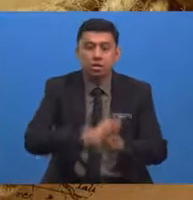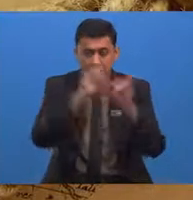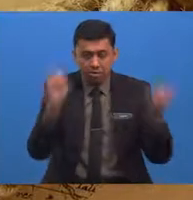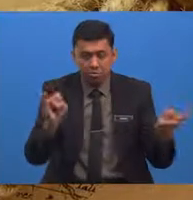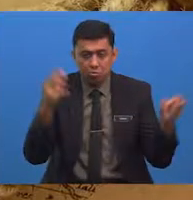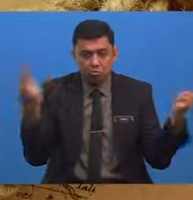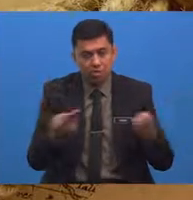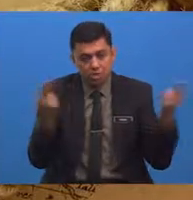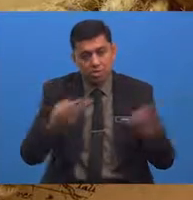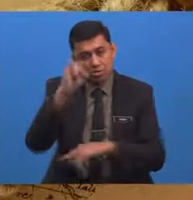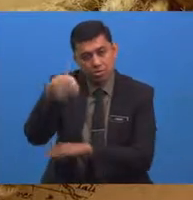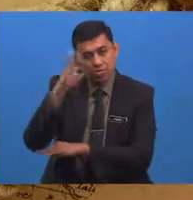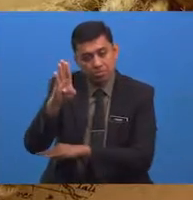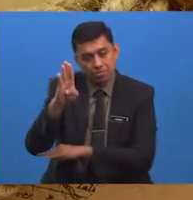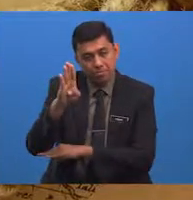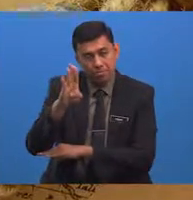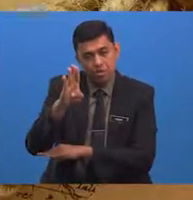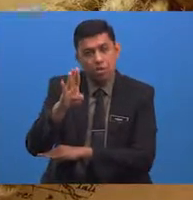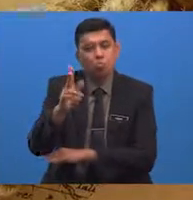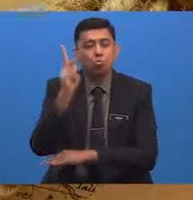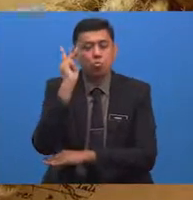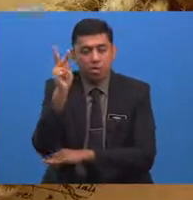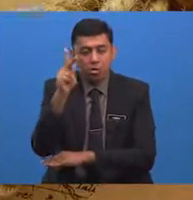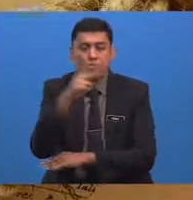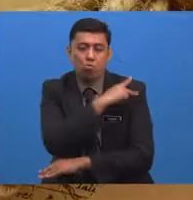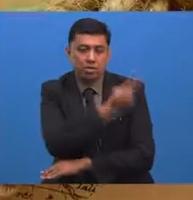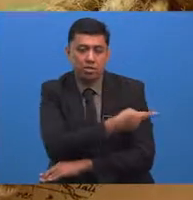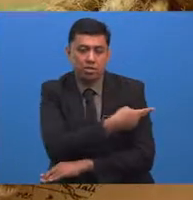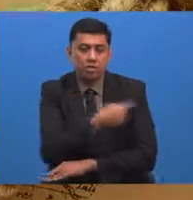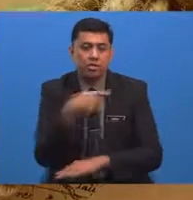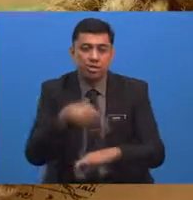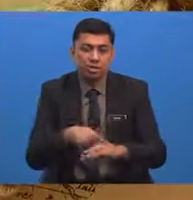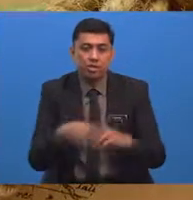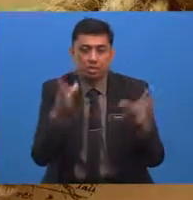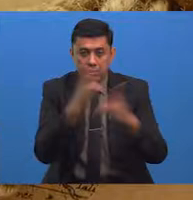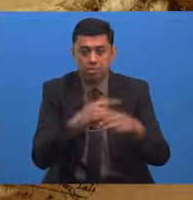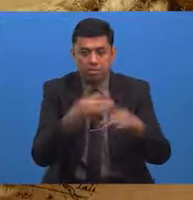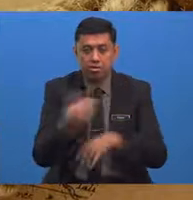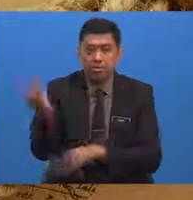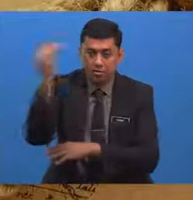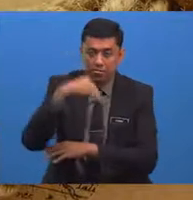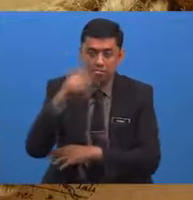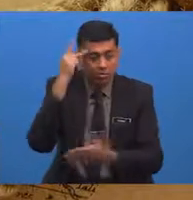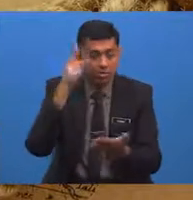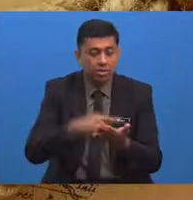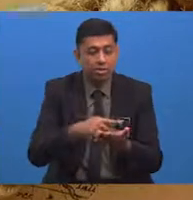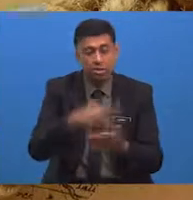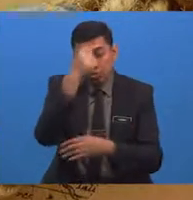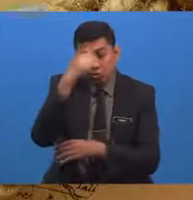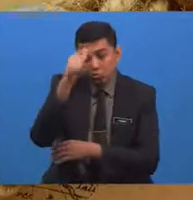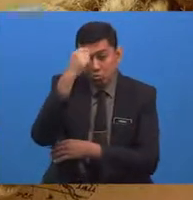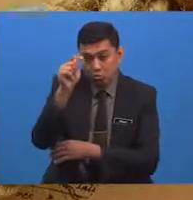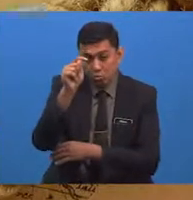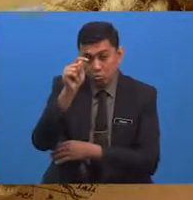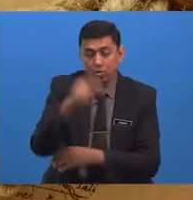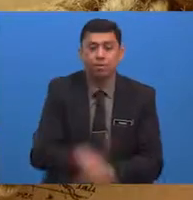dan tindakan James Brooke mengukuhkan kuasa di Sarawak. Murid-murid, mari kita mengenali tokoh-tokoh